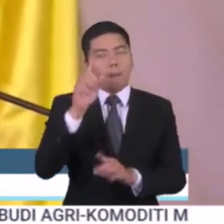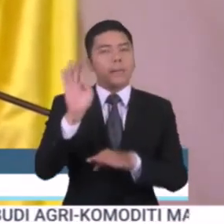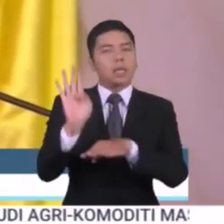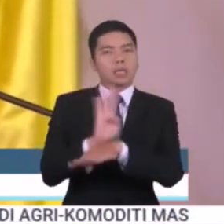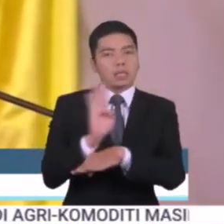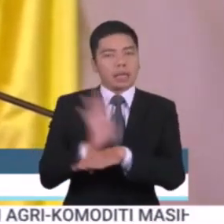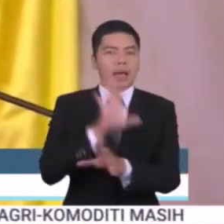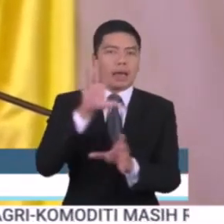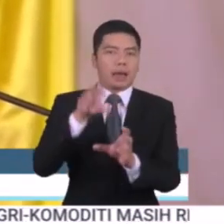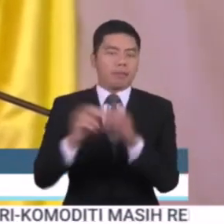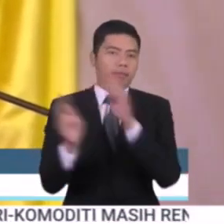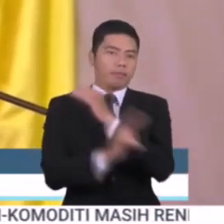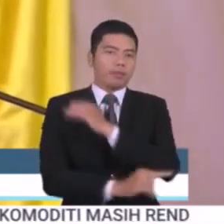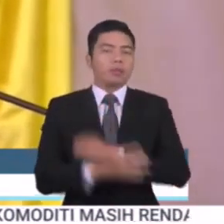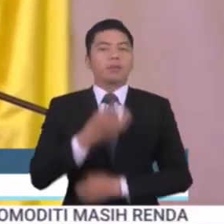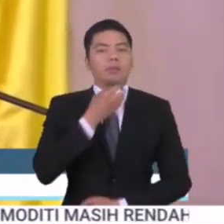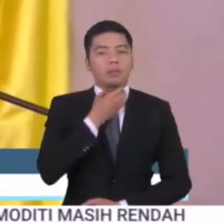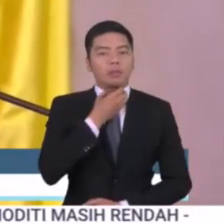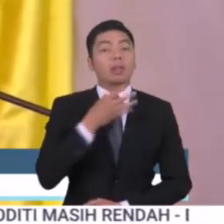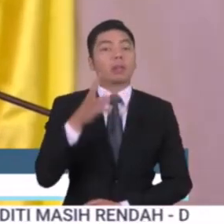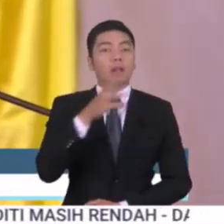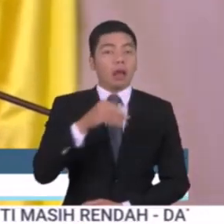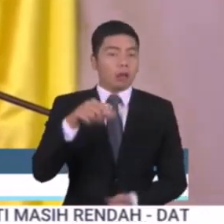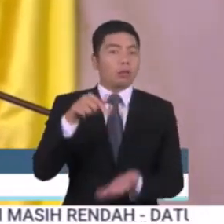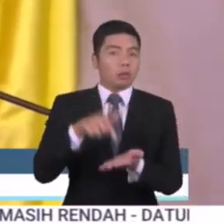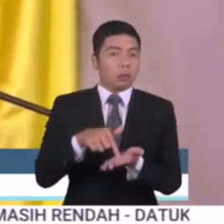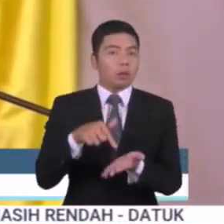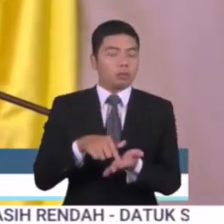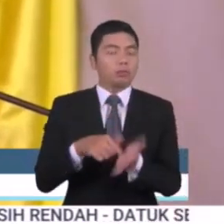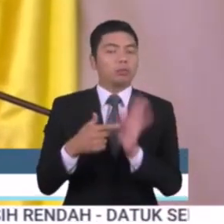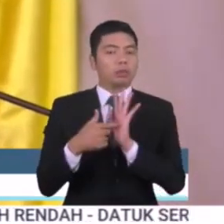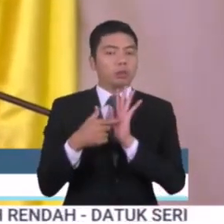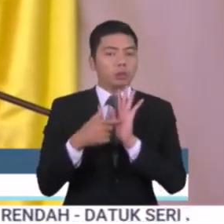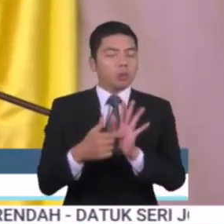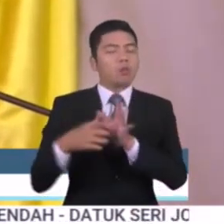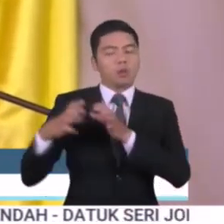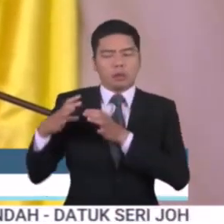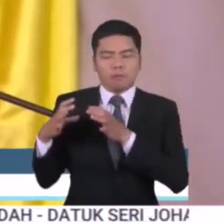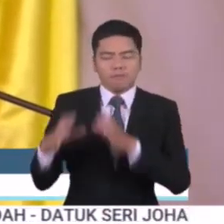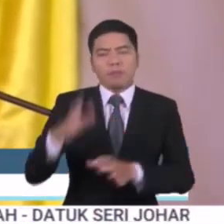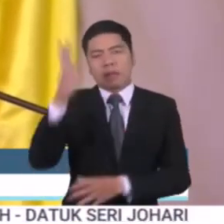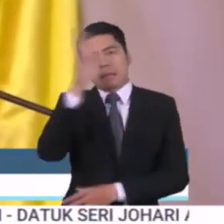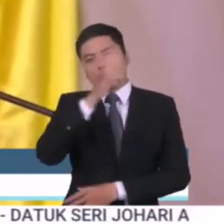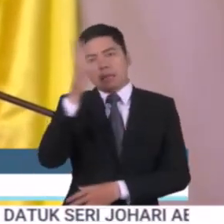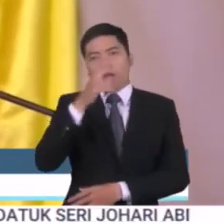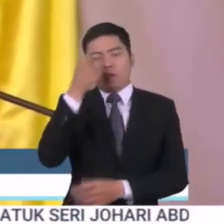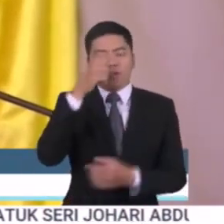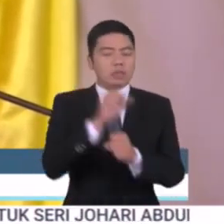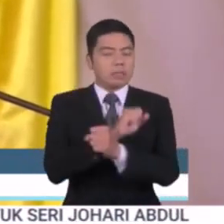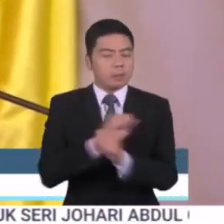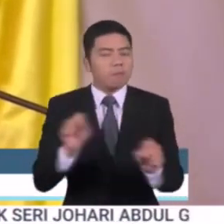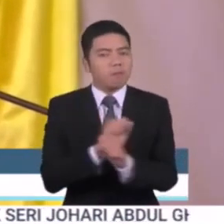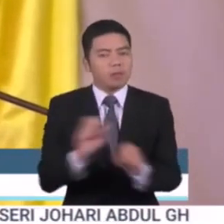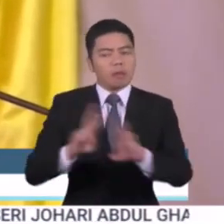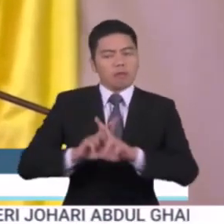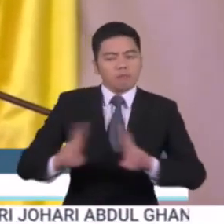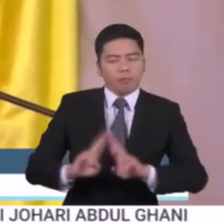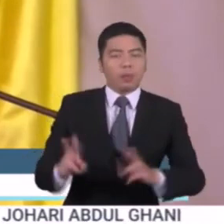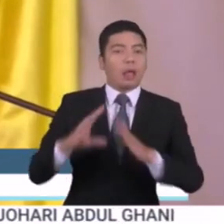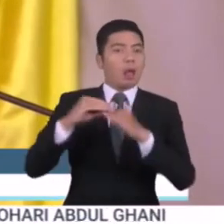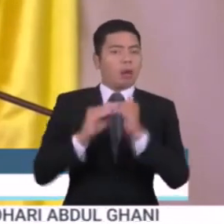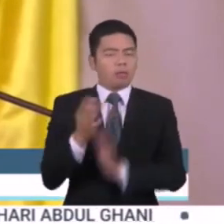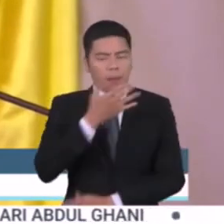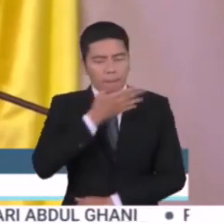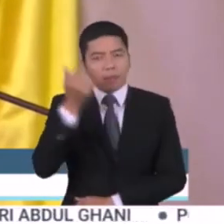perniagaan di negeri ini. Ia juga merupakan manifestasi komitmen kerajaan dalam menyediakan kemudahan